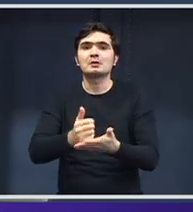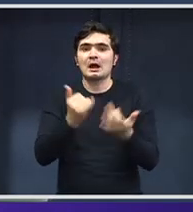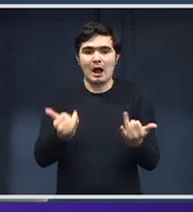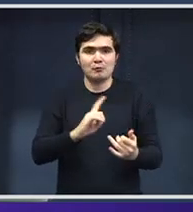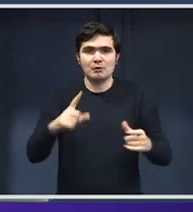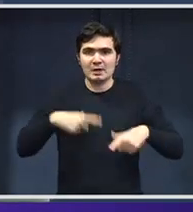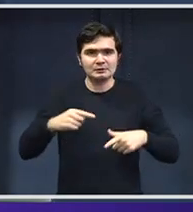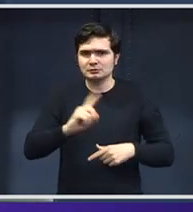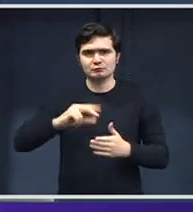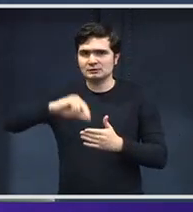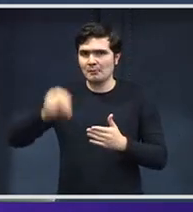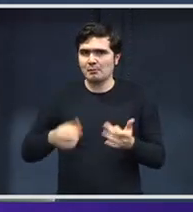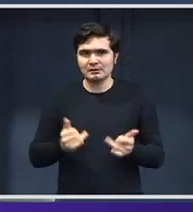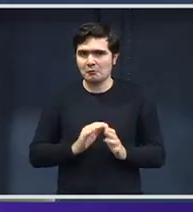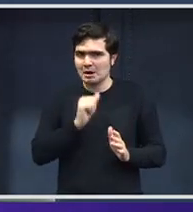fost aprobat nicăieri.